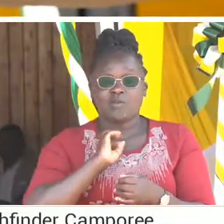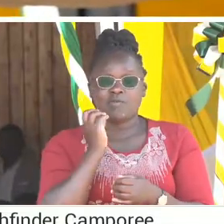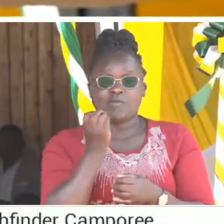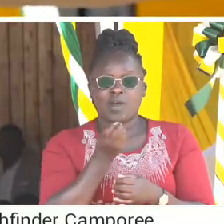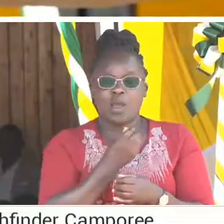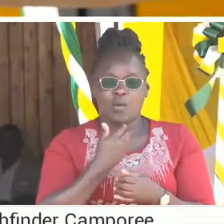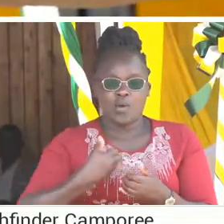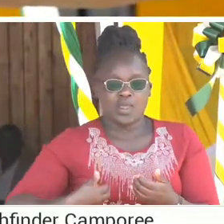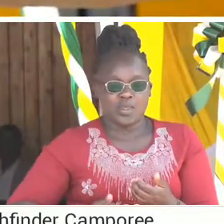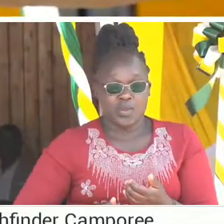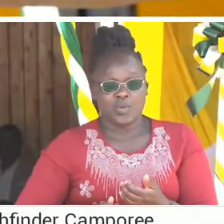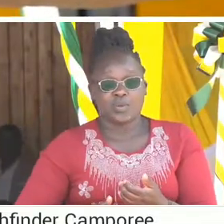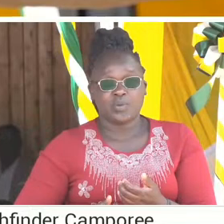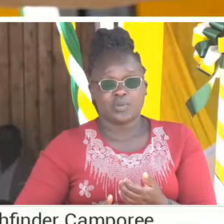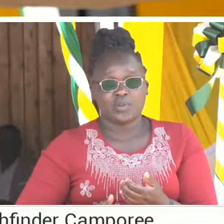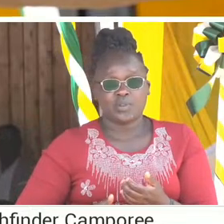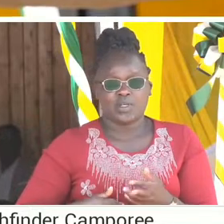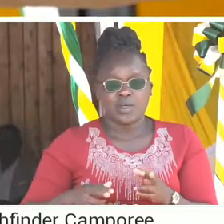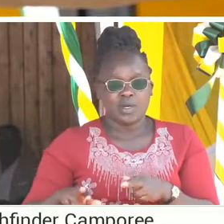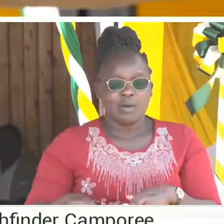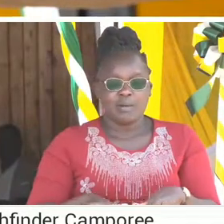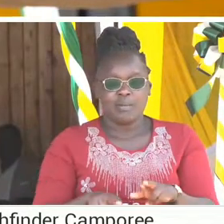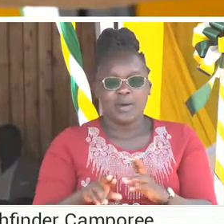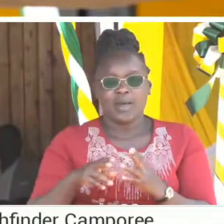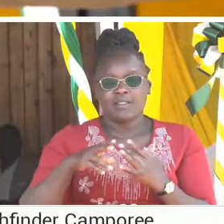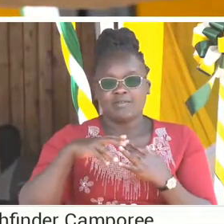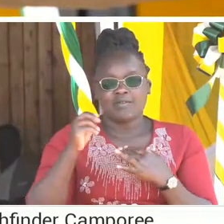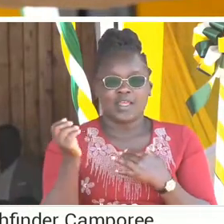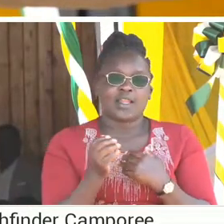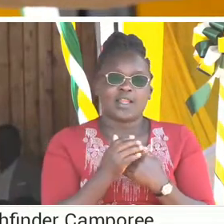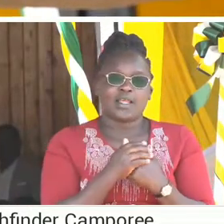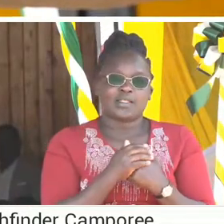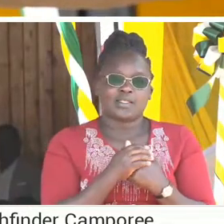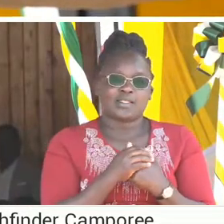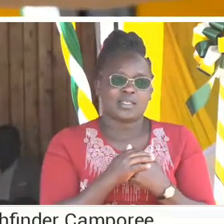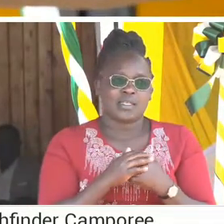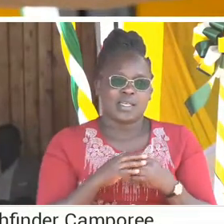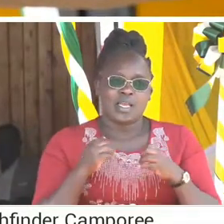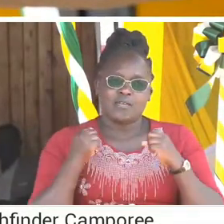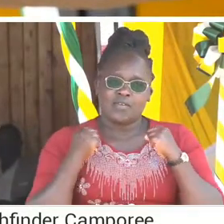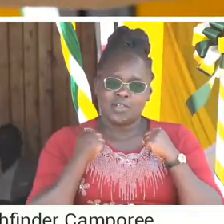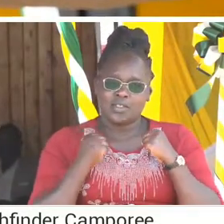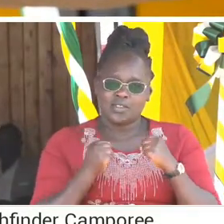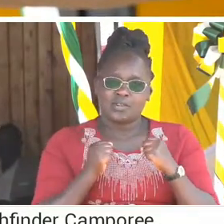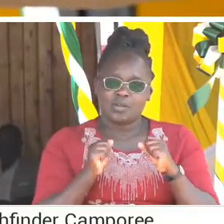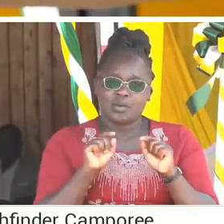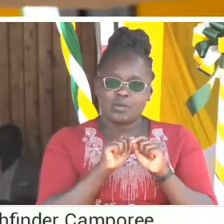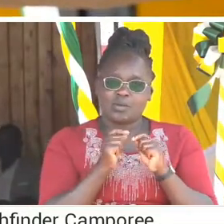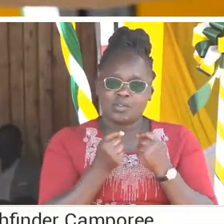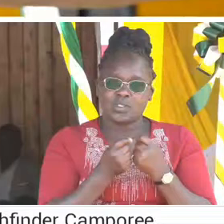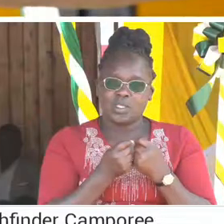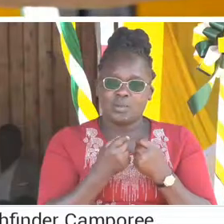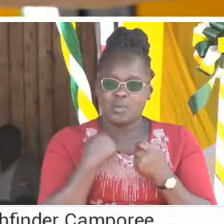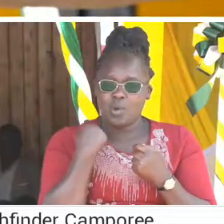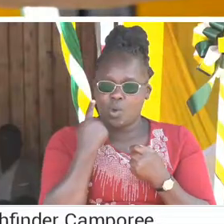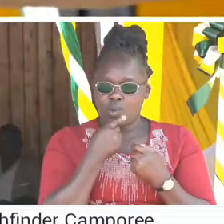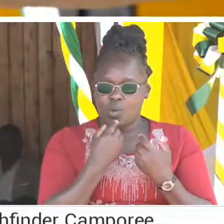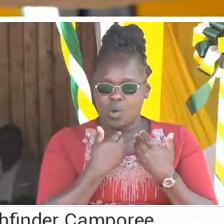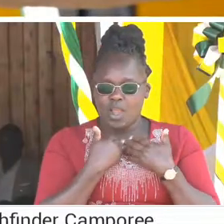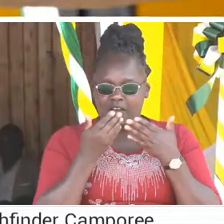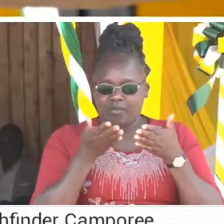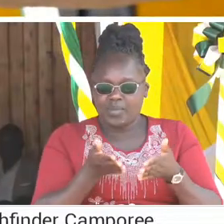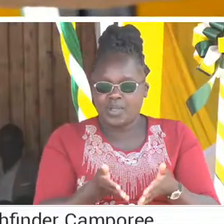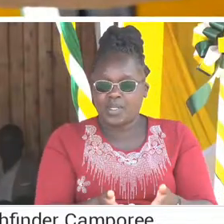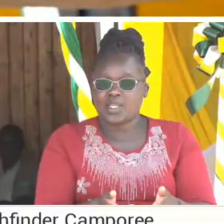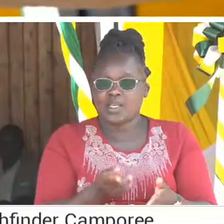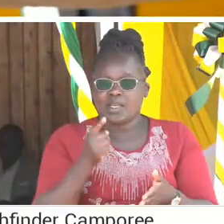kikundi kikubwa, jeshi nzuri. Tumekuwa hapa kwa muda wa siku 10 na langu ni